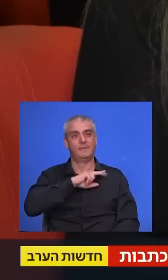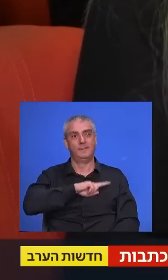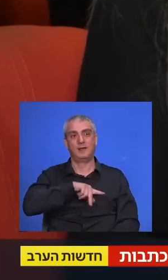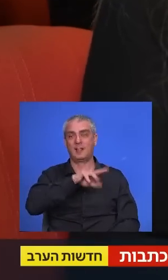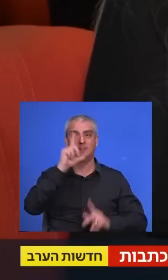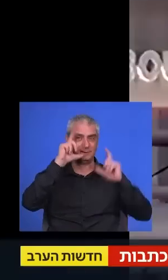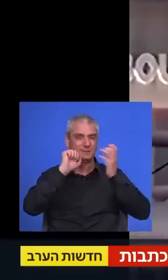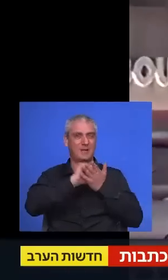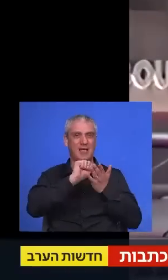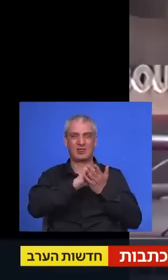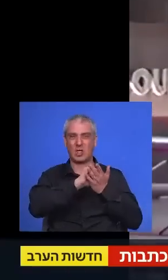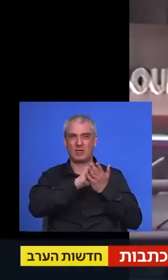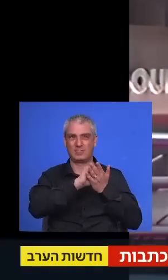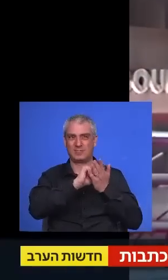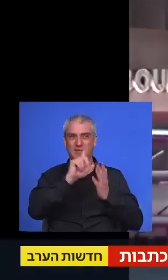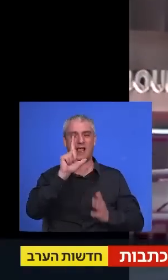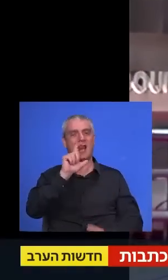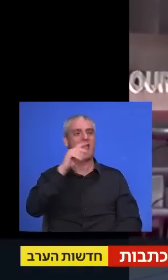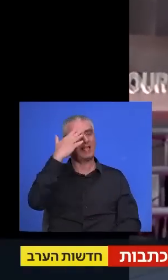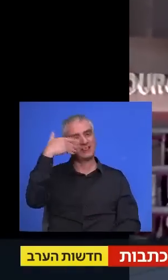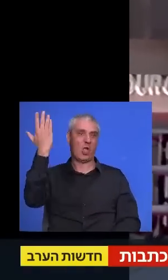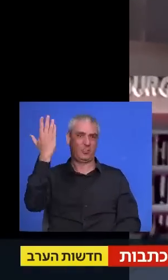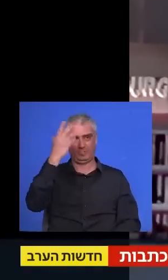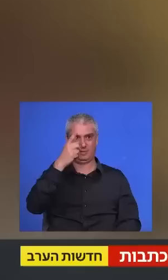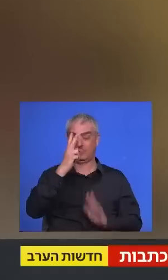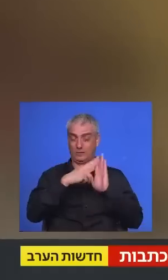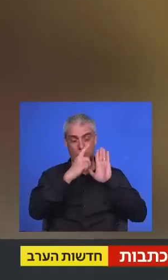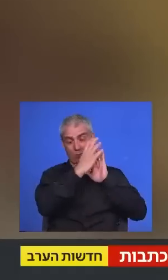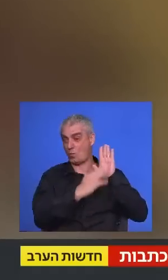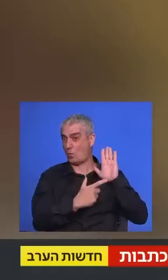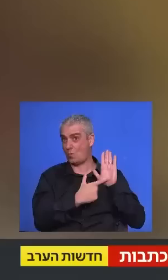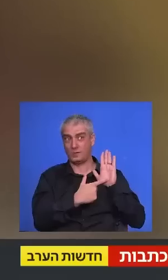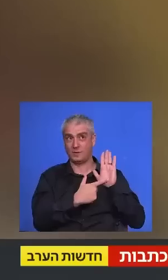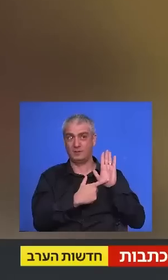ללכת להצטלם ללעיתון, תמונת שער,